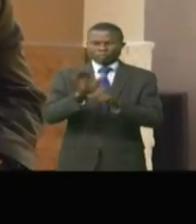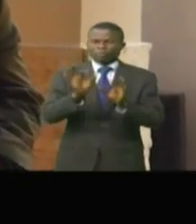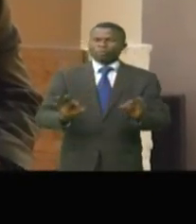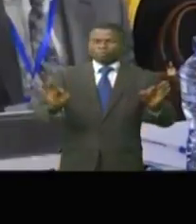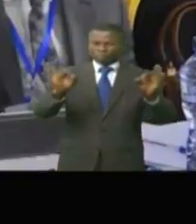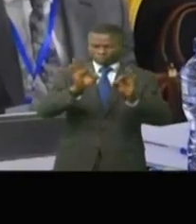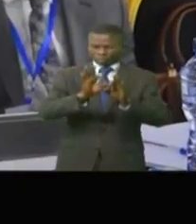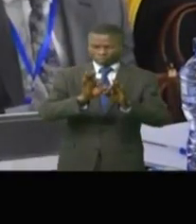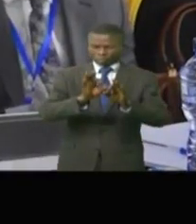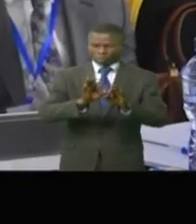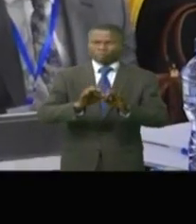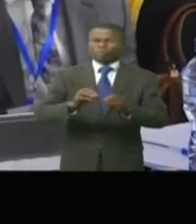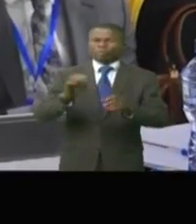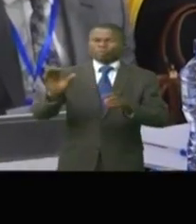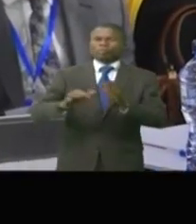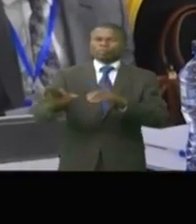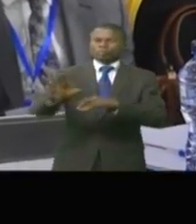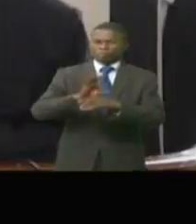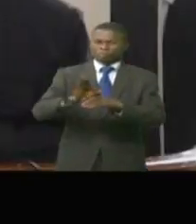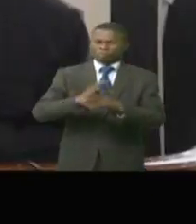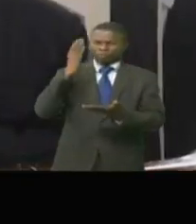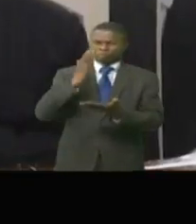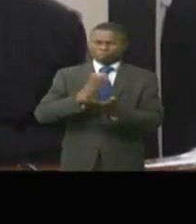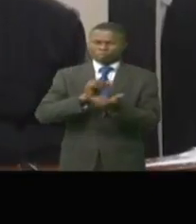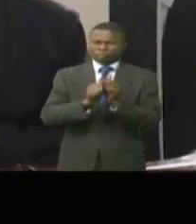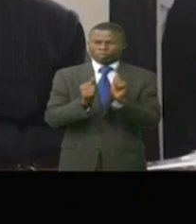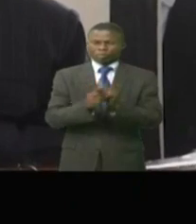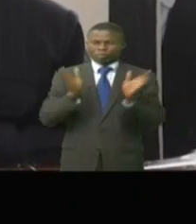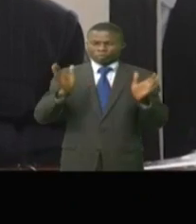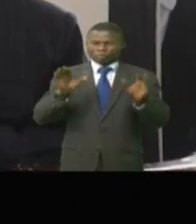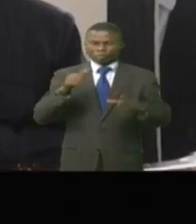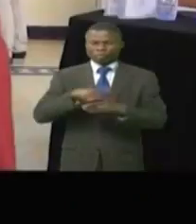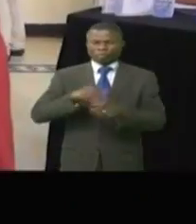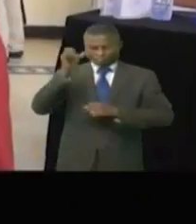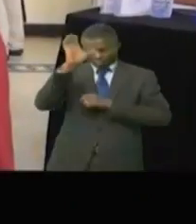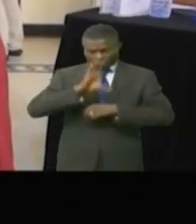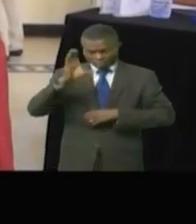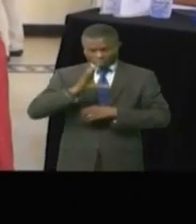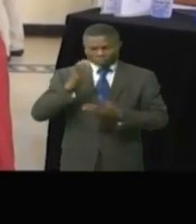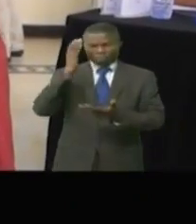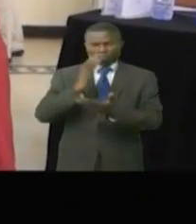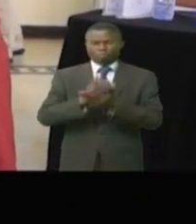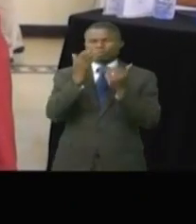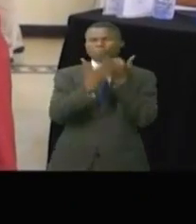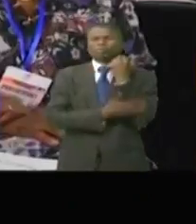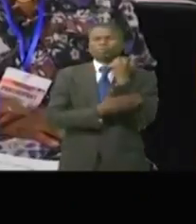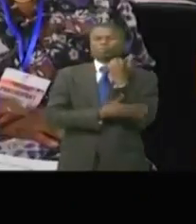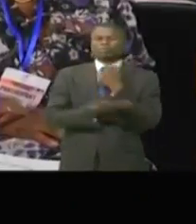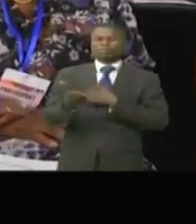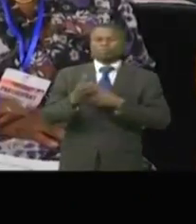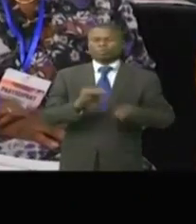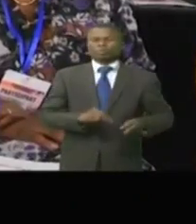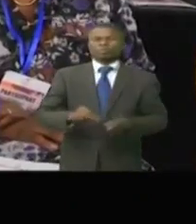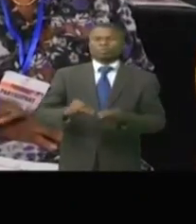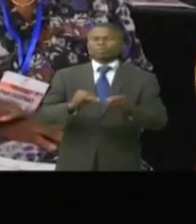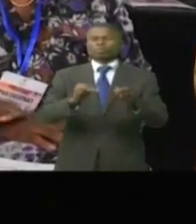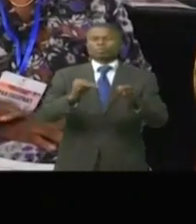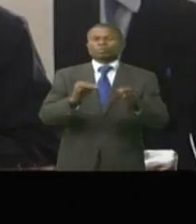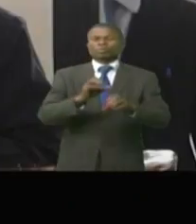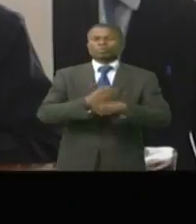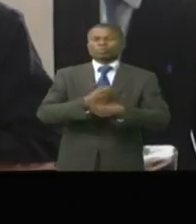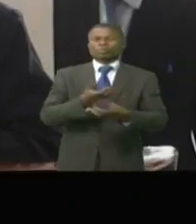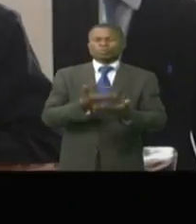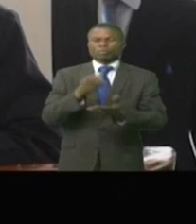de cette stratégie de réduction des risques des catastrophes dans la lutte contre la pauvreté. La stratégie